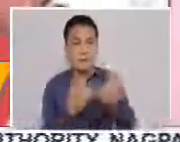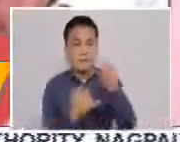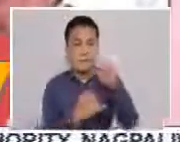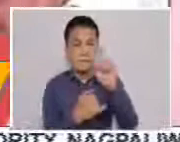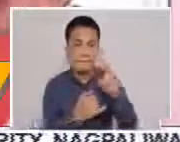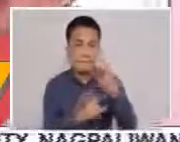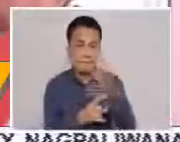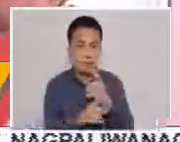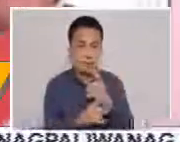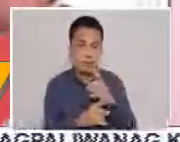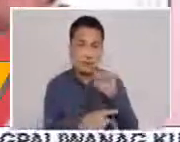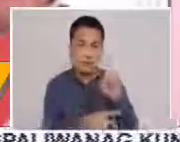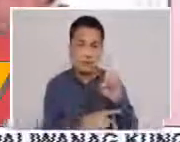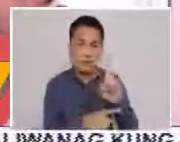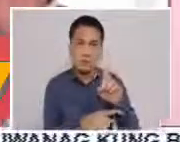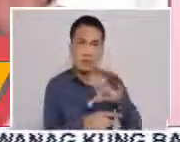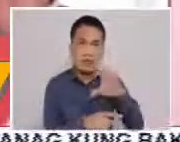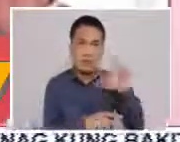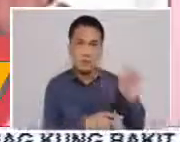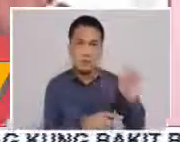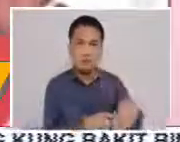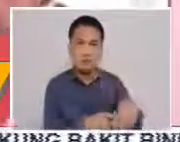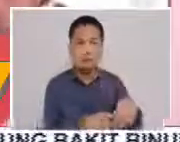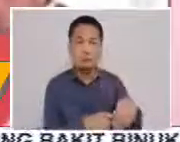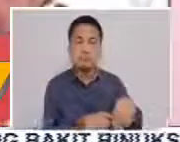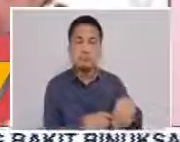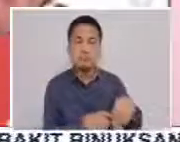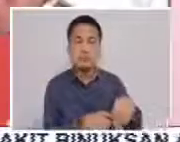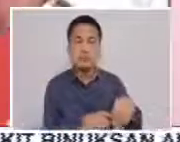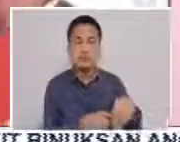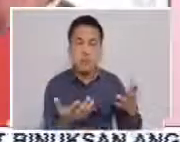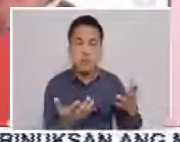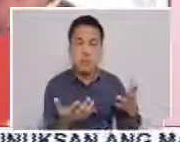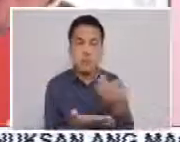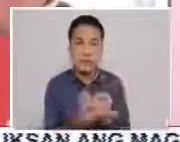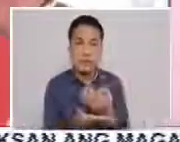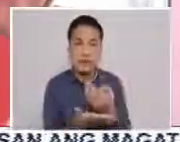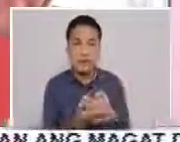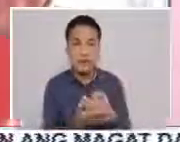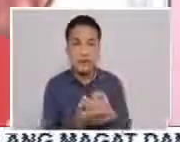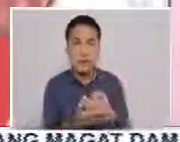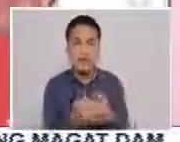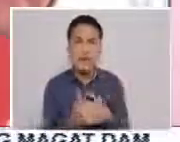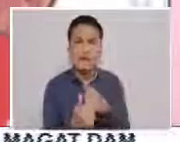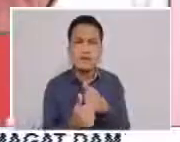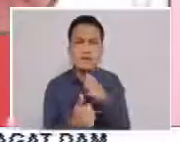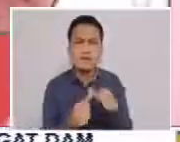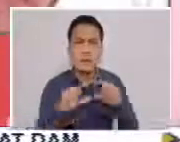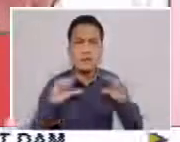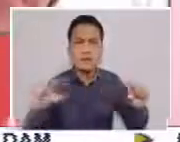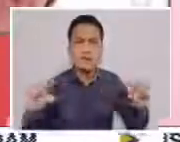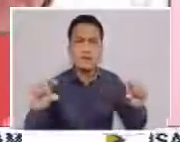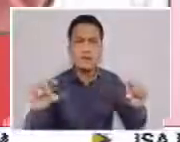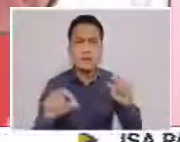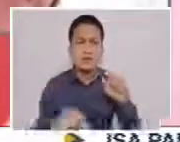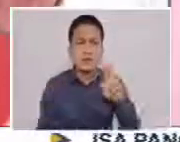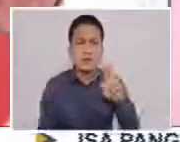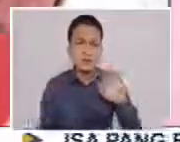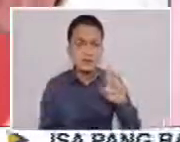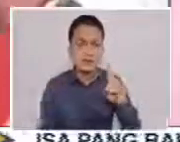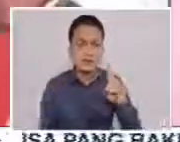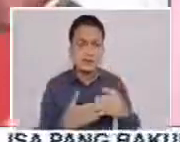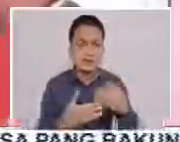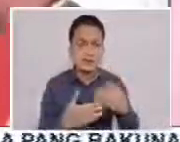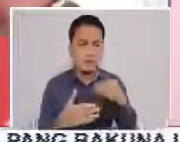pong penalty po yon dahil lang sinusunod po dyan yung LTO rules. So yun pong naka-assign po doon ng mga patrol, deputized po